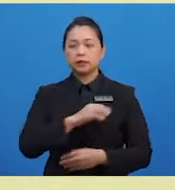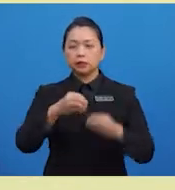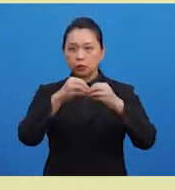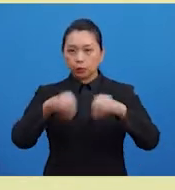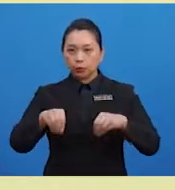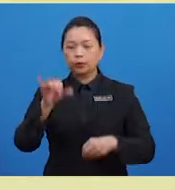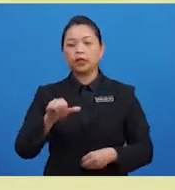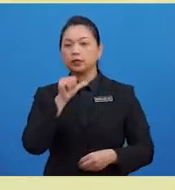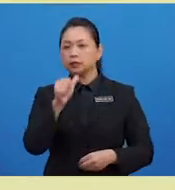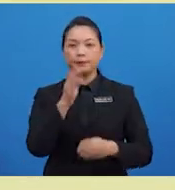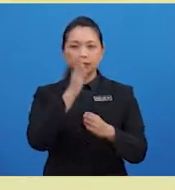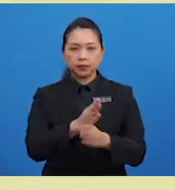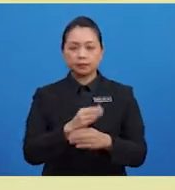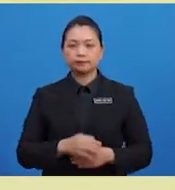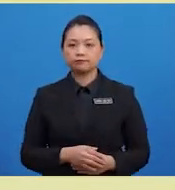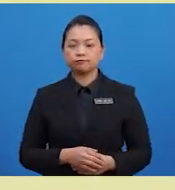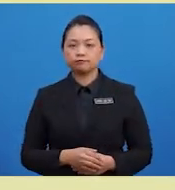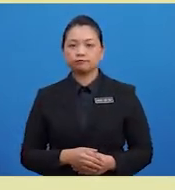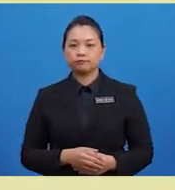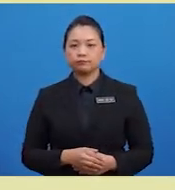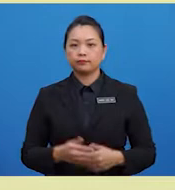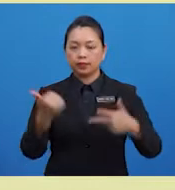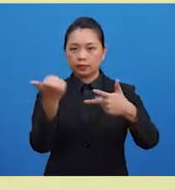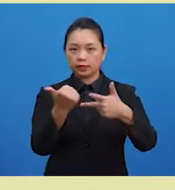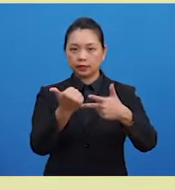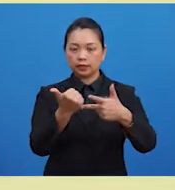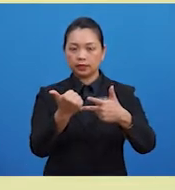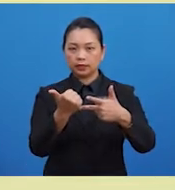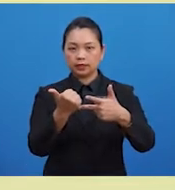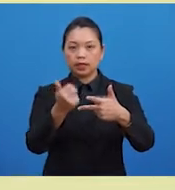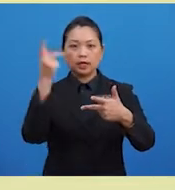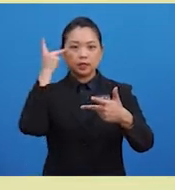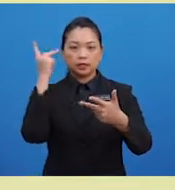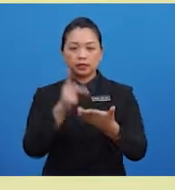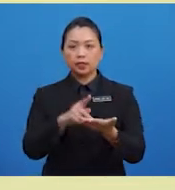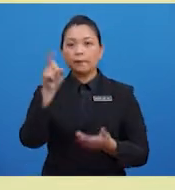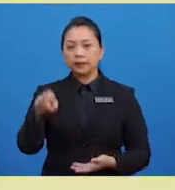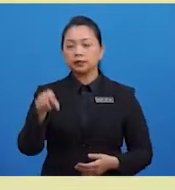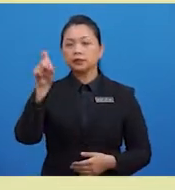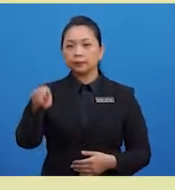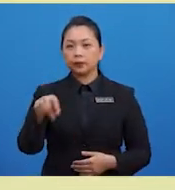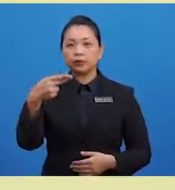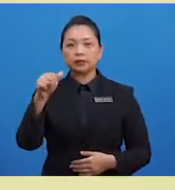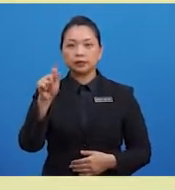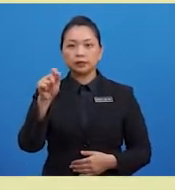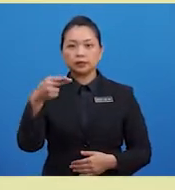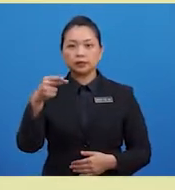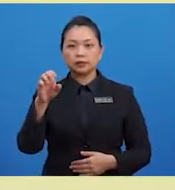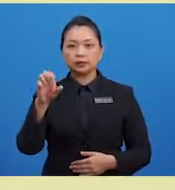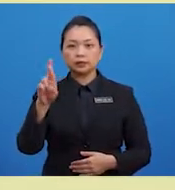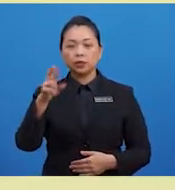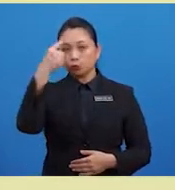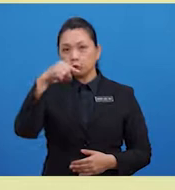tidak bernas. Dan yang ketiga, pelajar dapat mengenal pasti keperluan hatcher